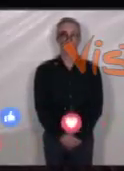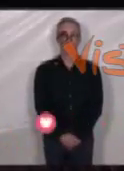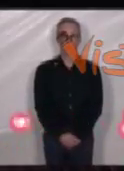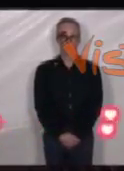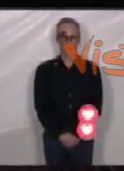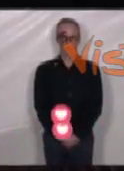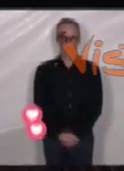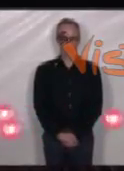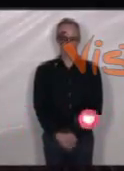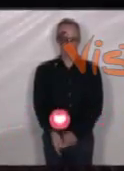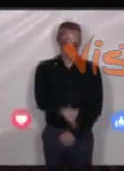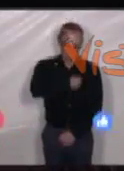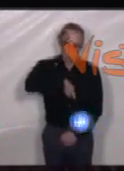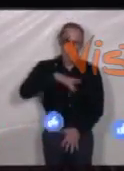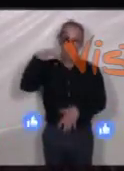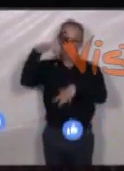ce que nous avons fait